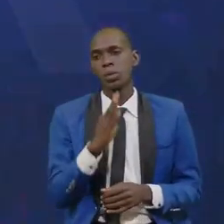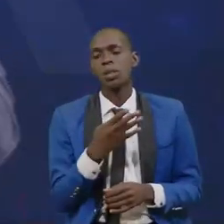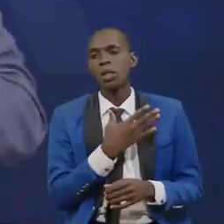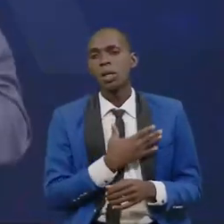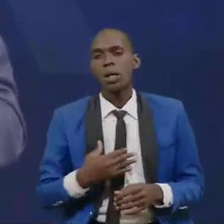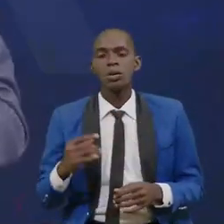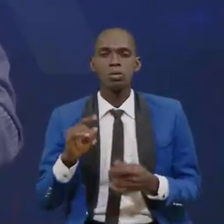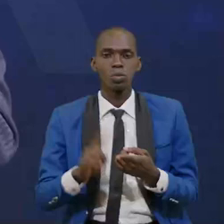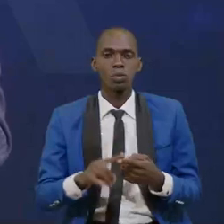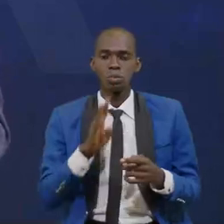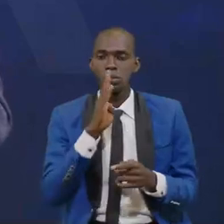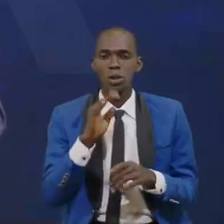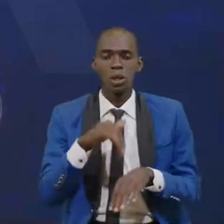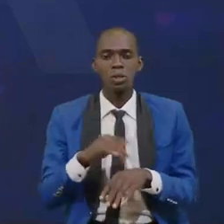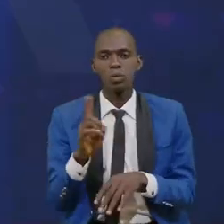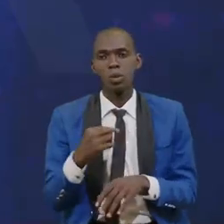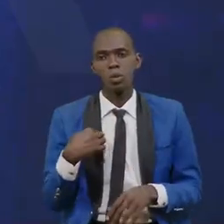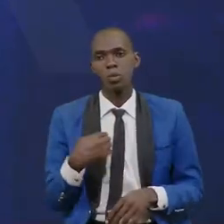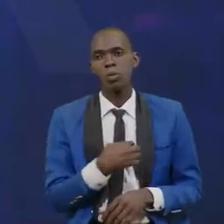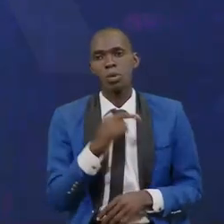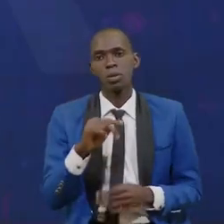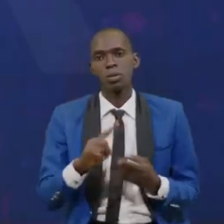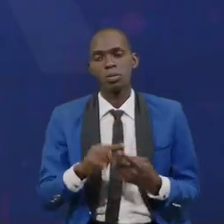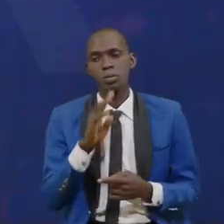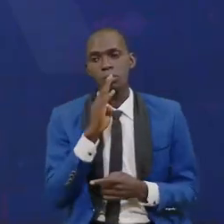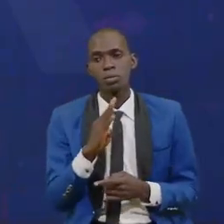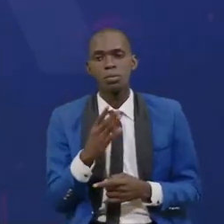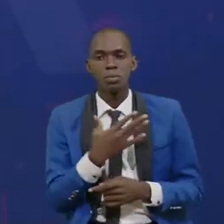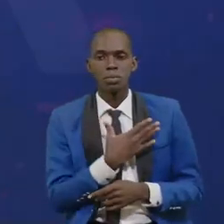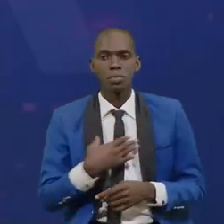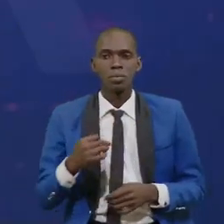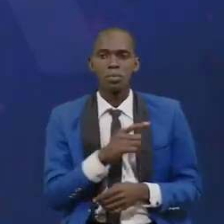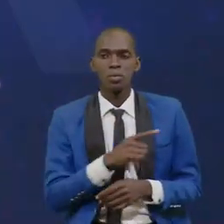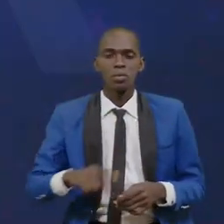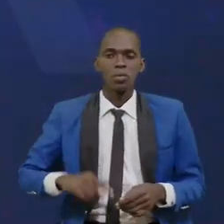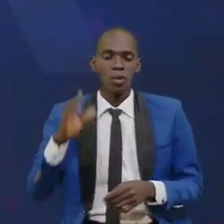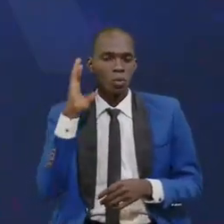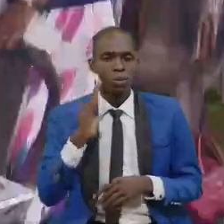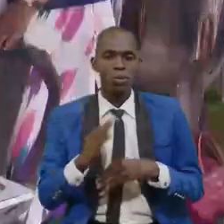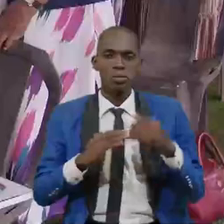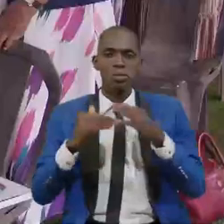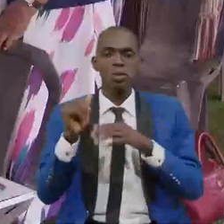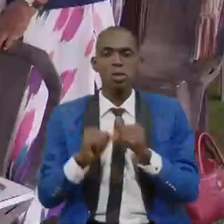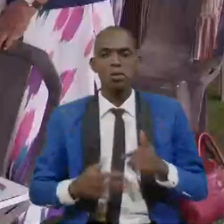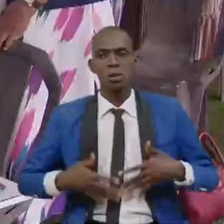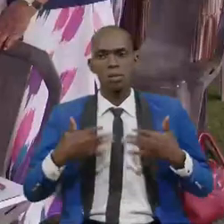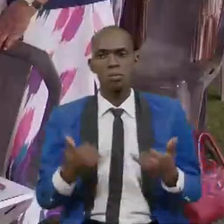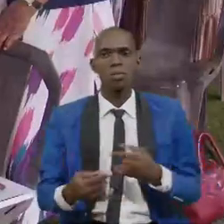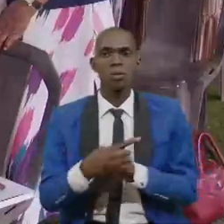où nous devrions aller? Et le Seigneur va édifier chaque vie aujourd'hui au nom de